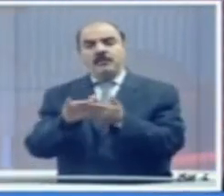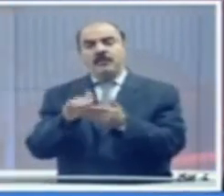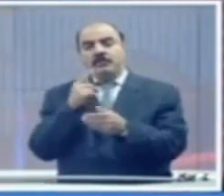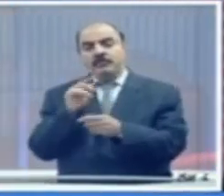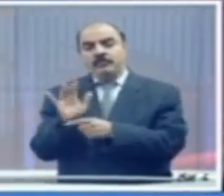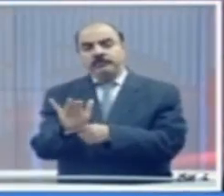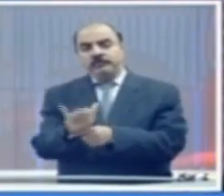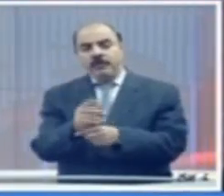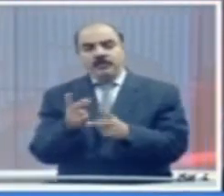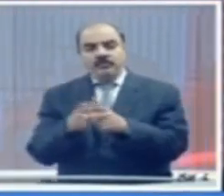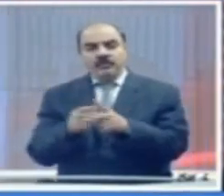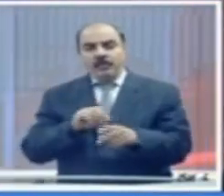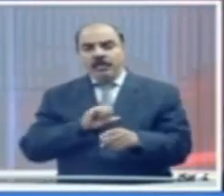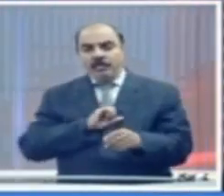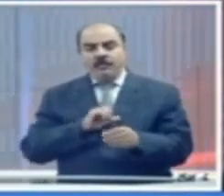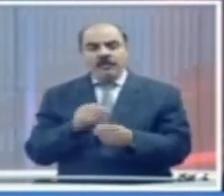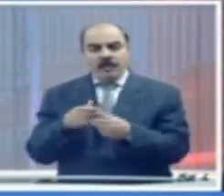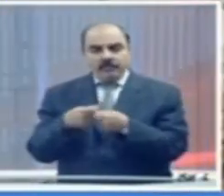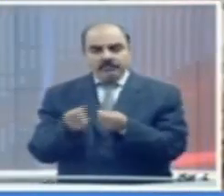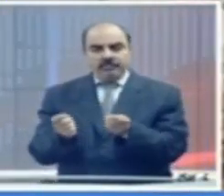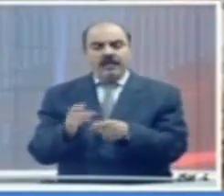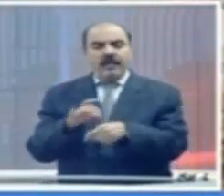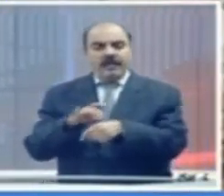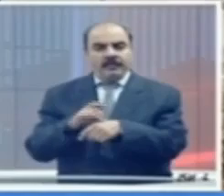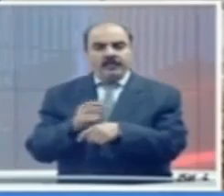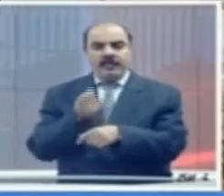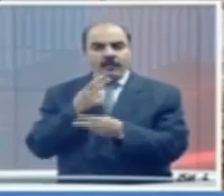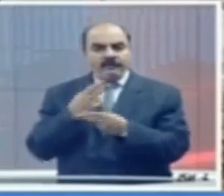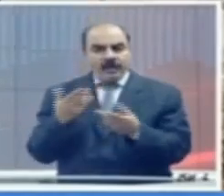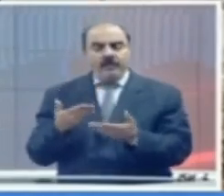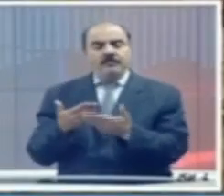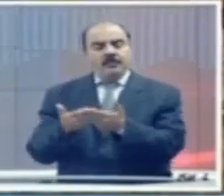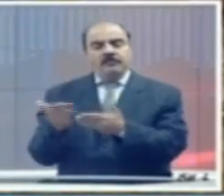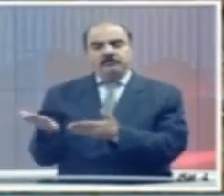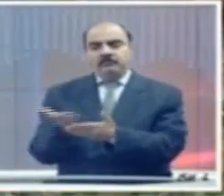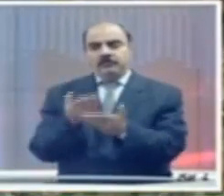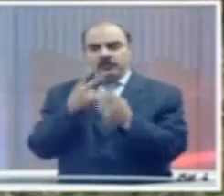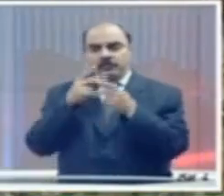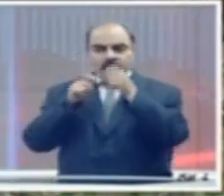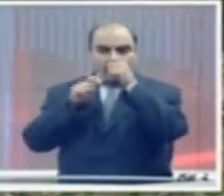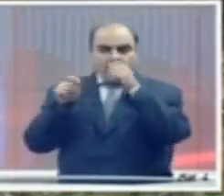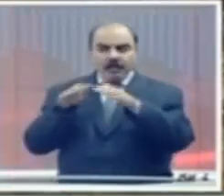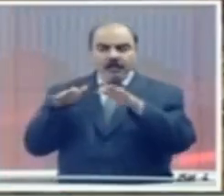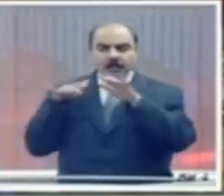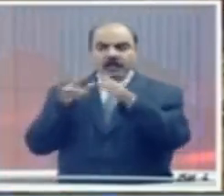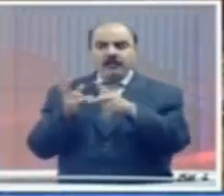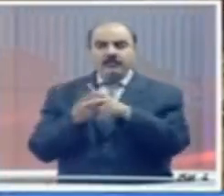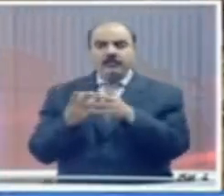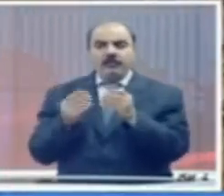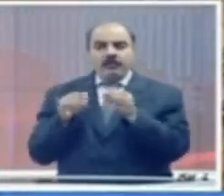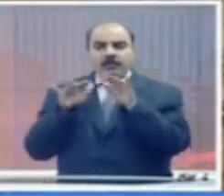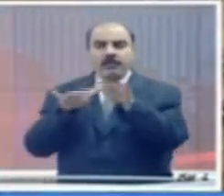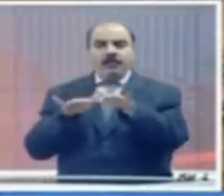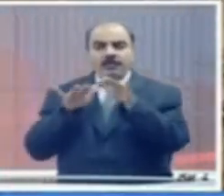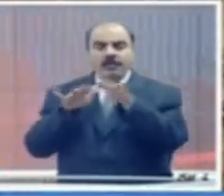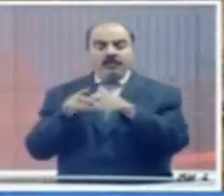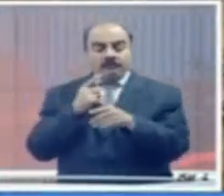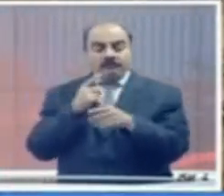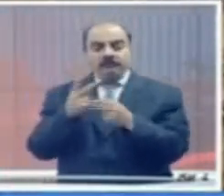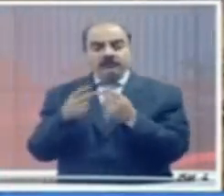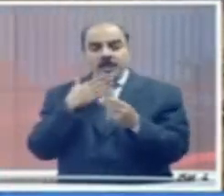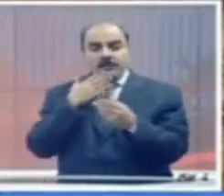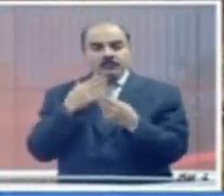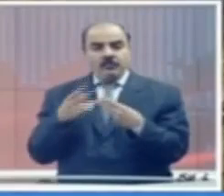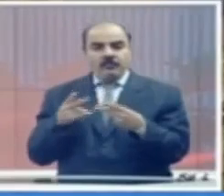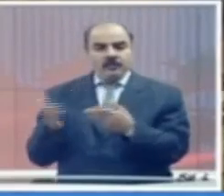منطقة تيجري. يأتي ذلك استجابة لمناشدة مفوضية الأمم المتحدة السامية لشؤون اللاجئين للسلطات